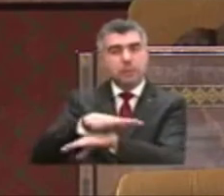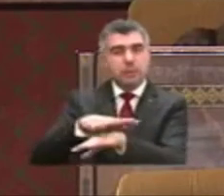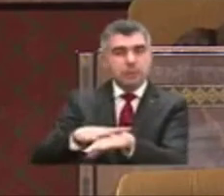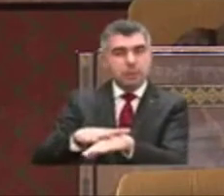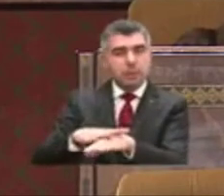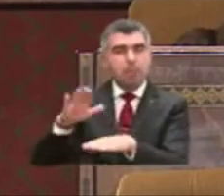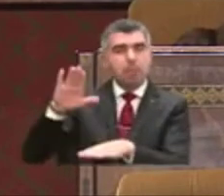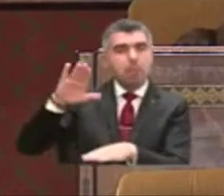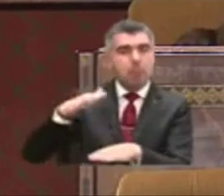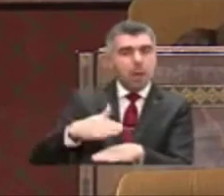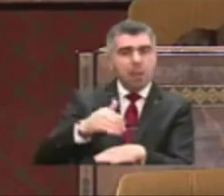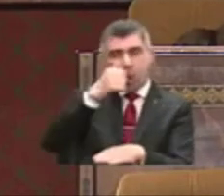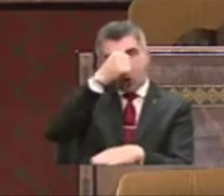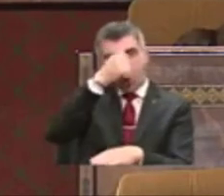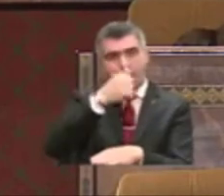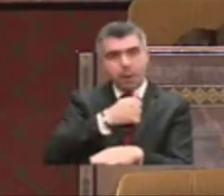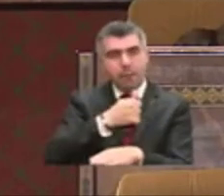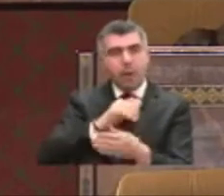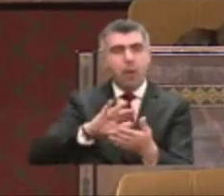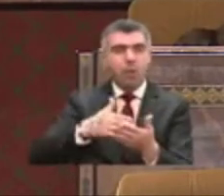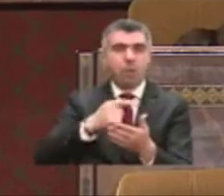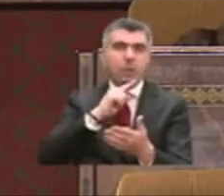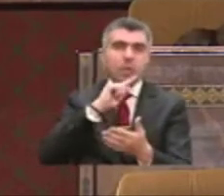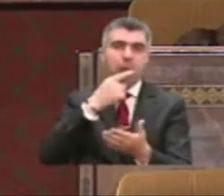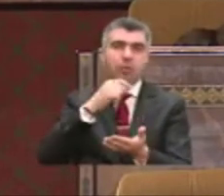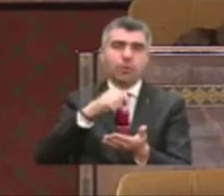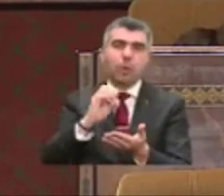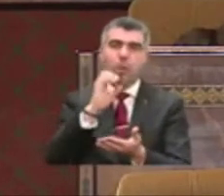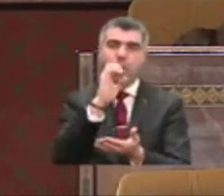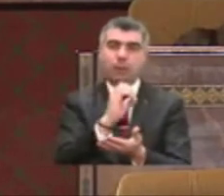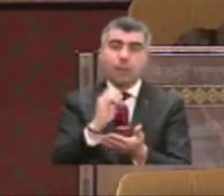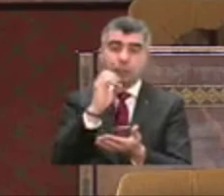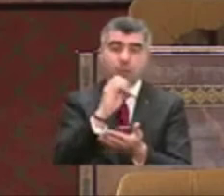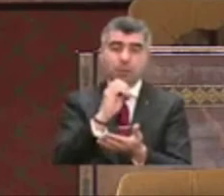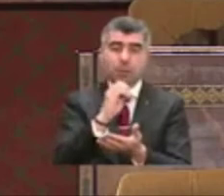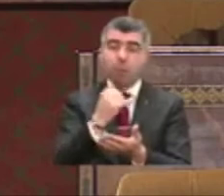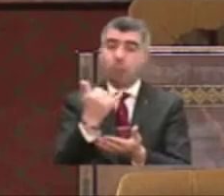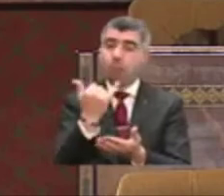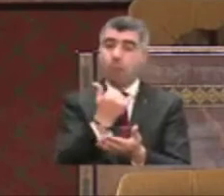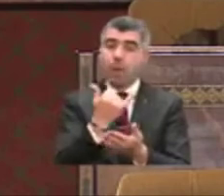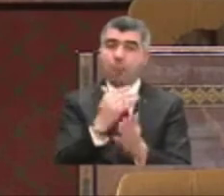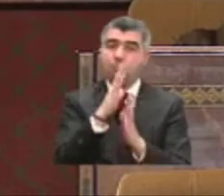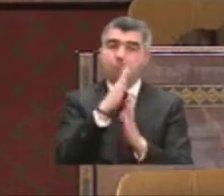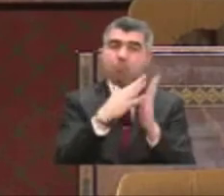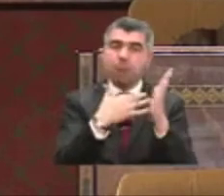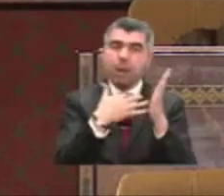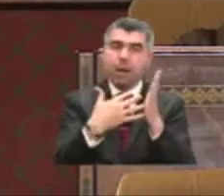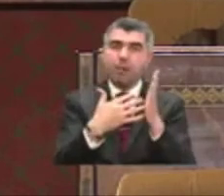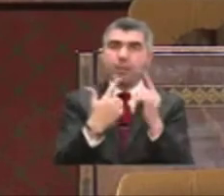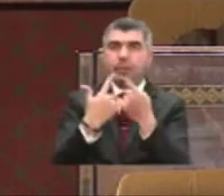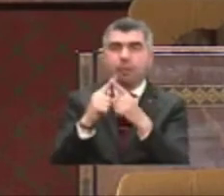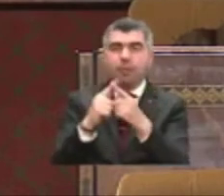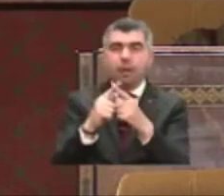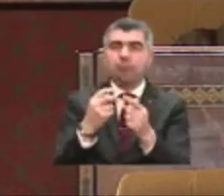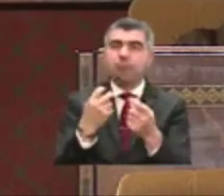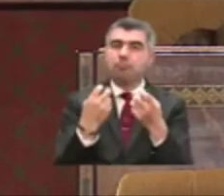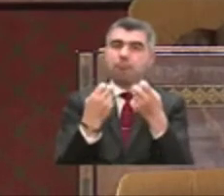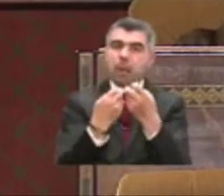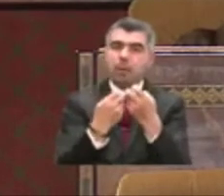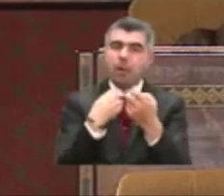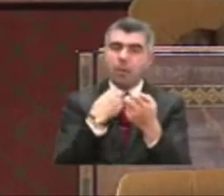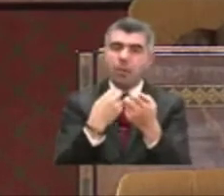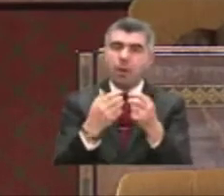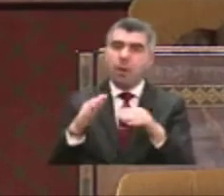ملال، خليفره، درعه، تافيلات، مما يستوجب وضع مخطط استعجالي من مثل تعميم تحلية